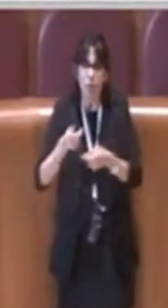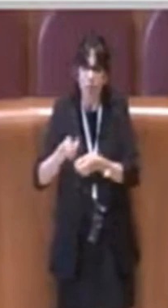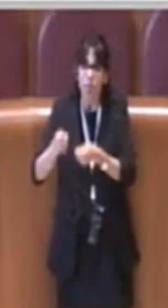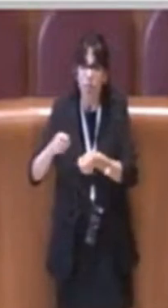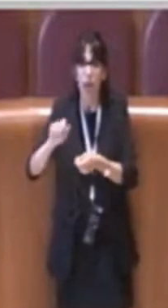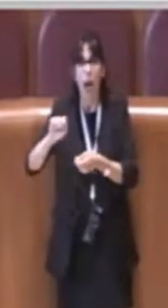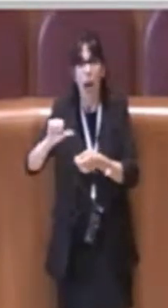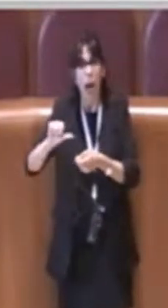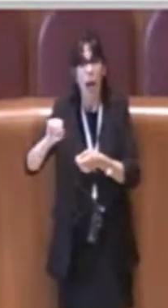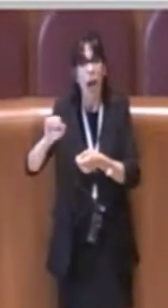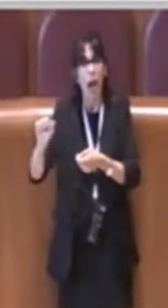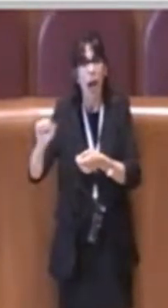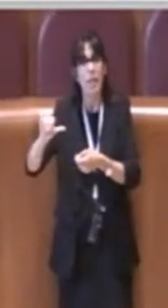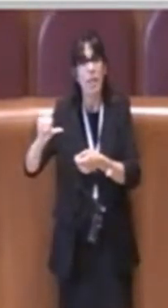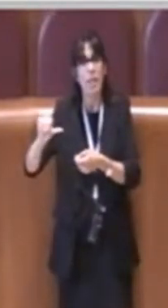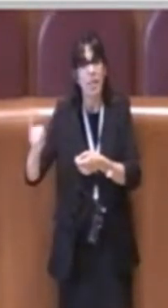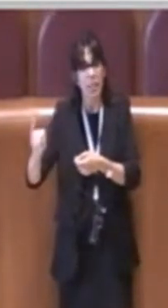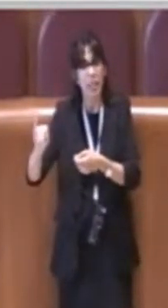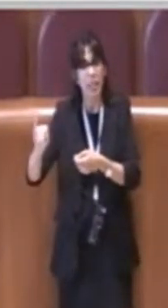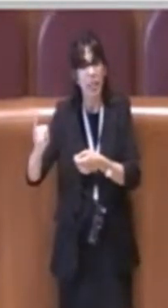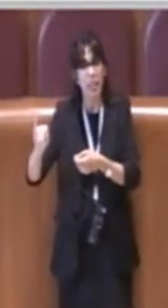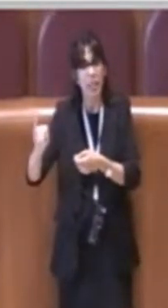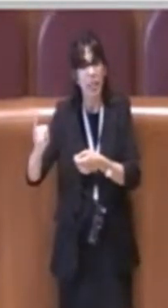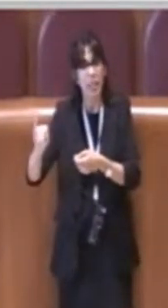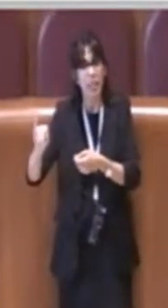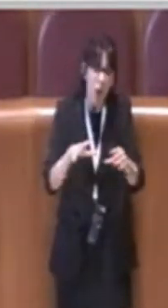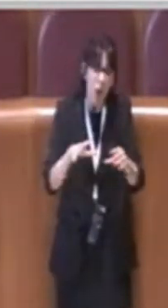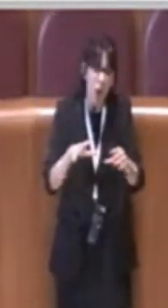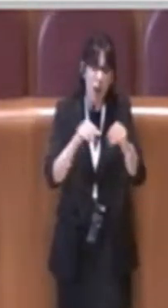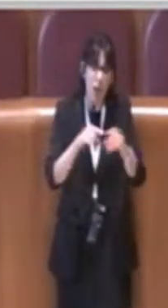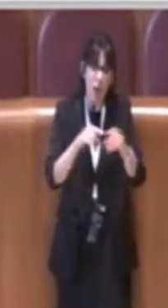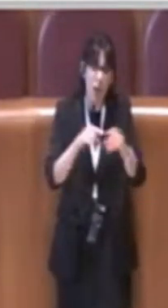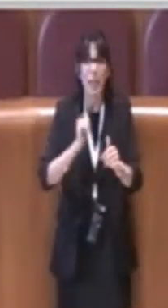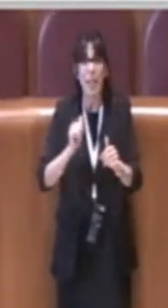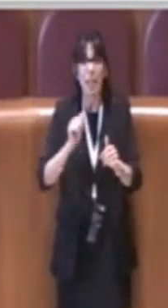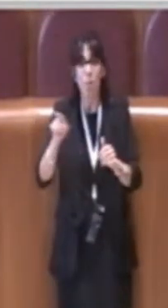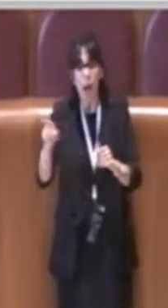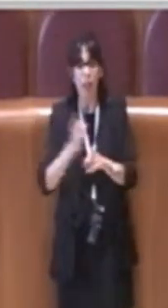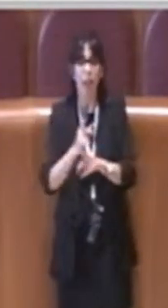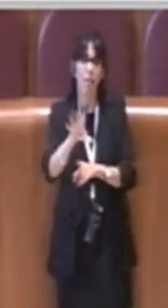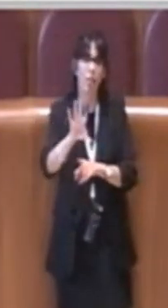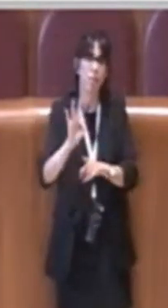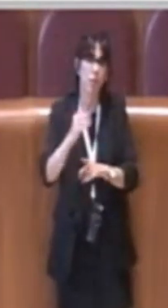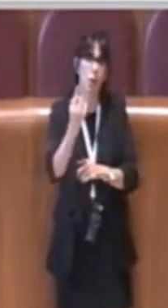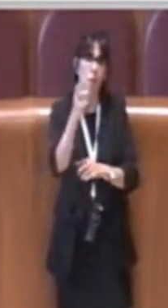comunque dell'inizio dei lavori, un soggetto gestore.